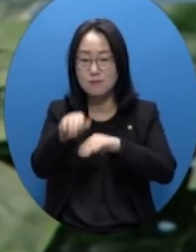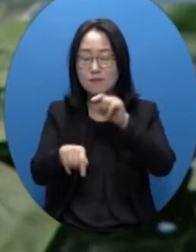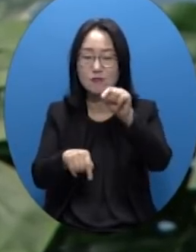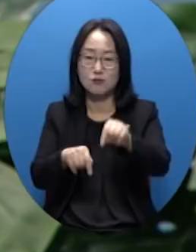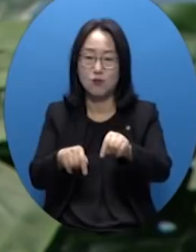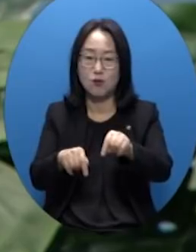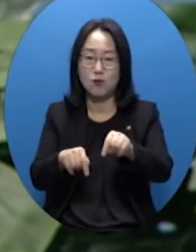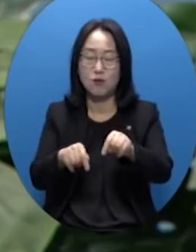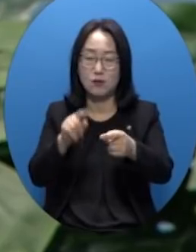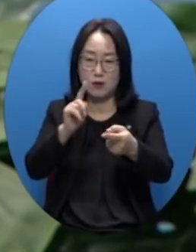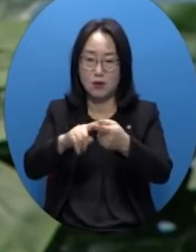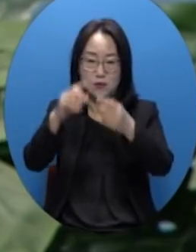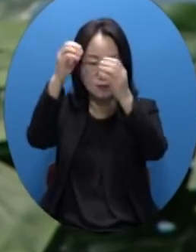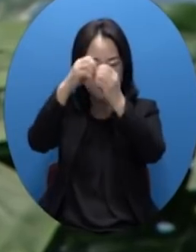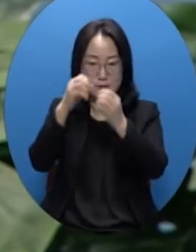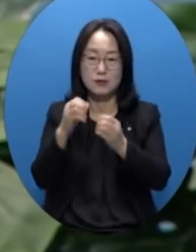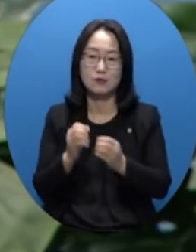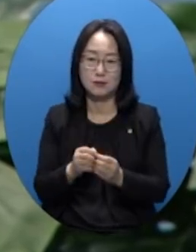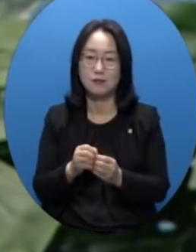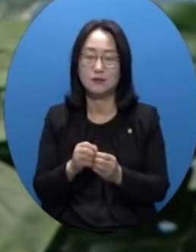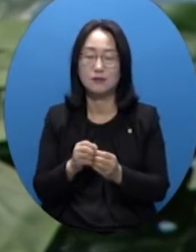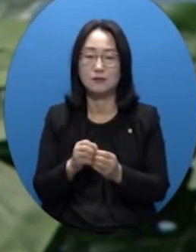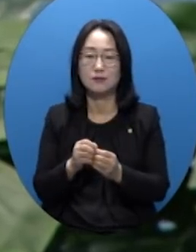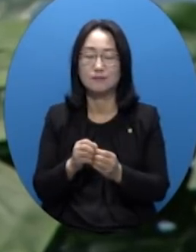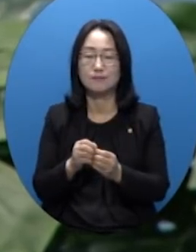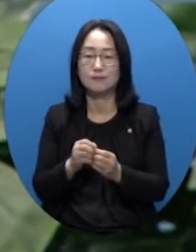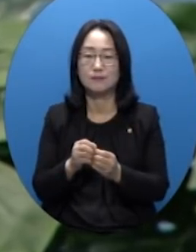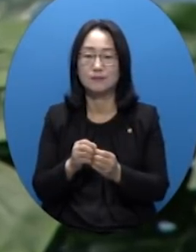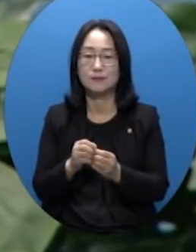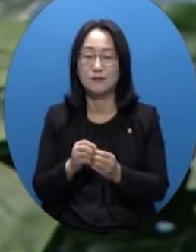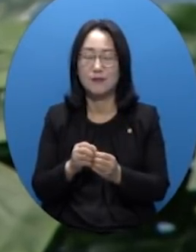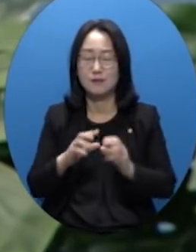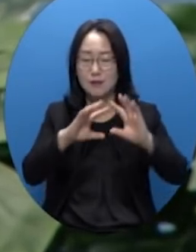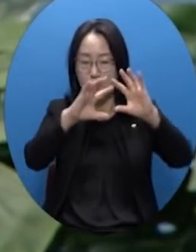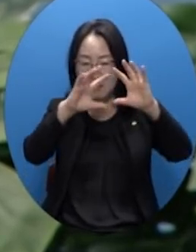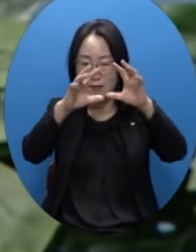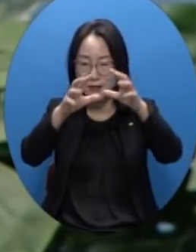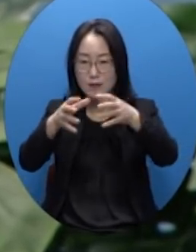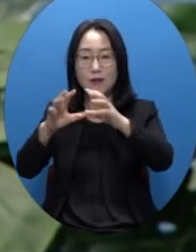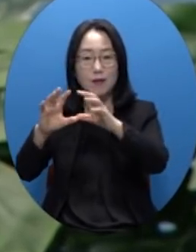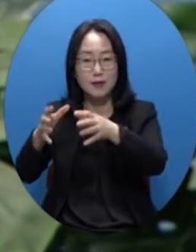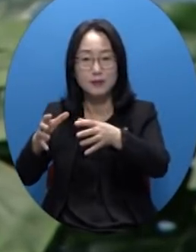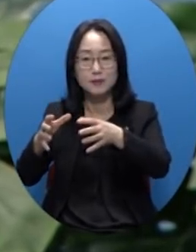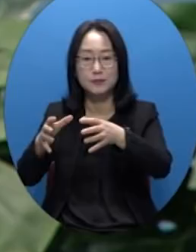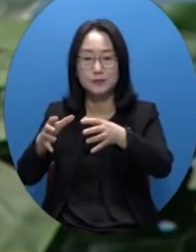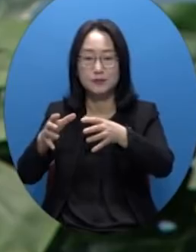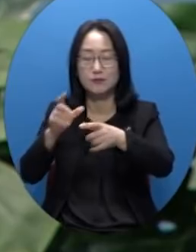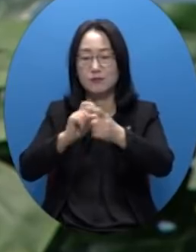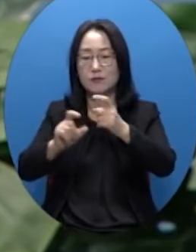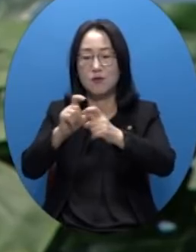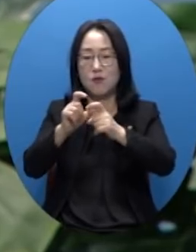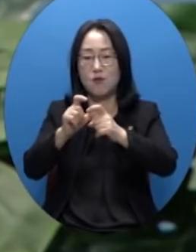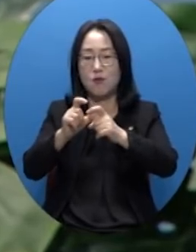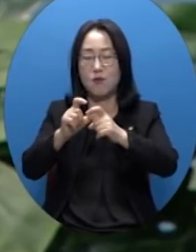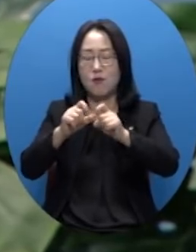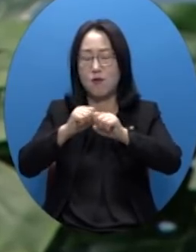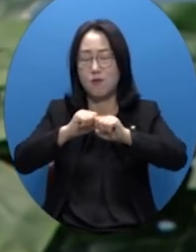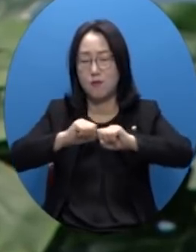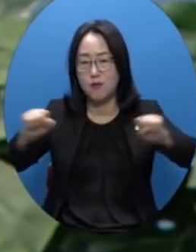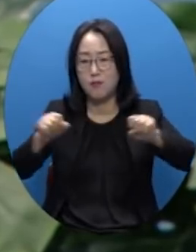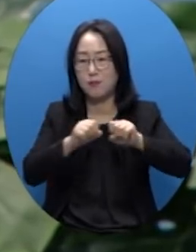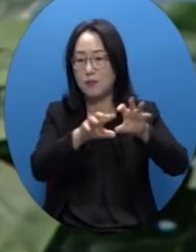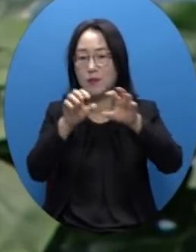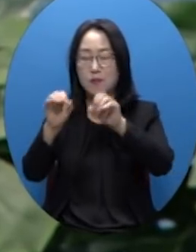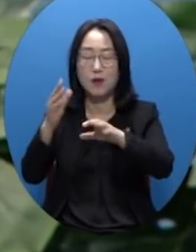계승하여 우리가 온 세계의 확장시켜 라고 하는 열매 수